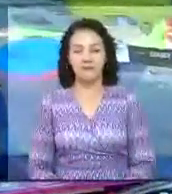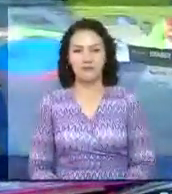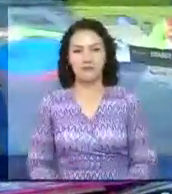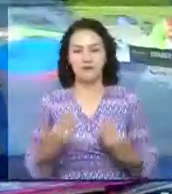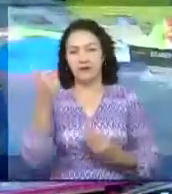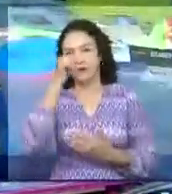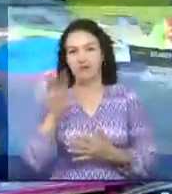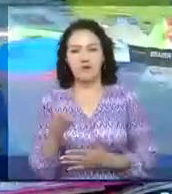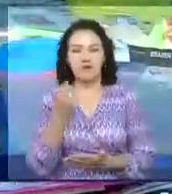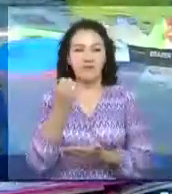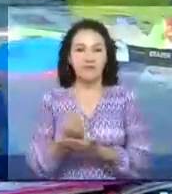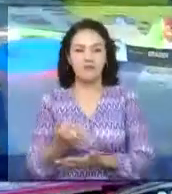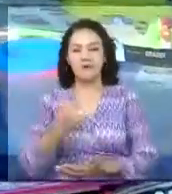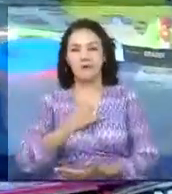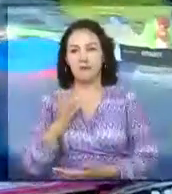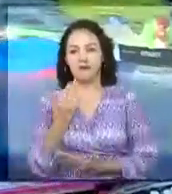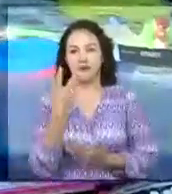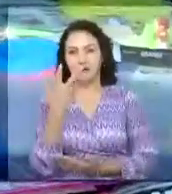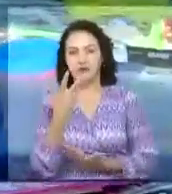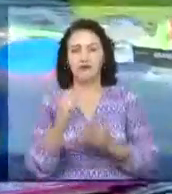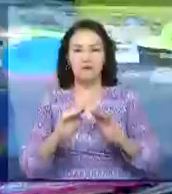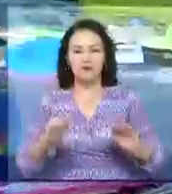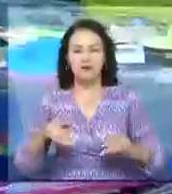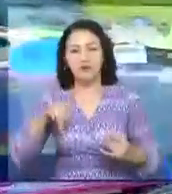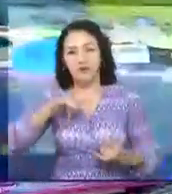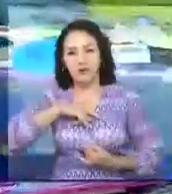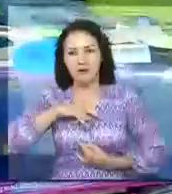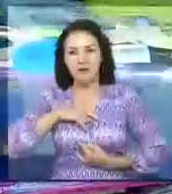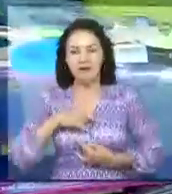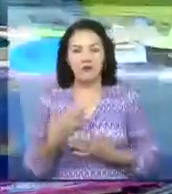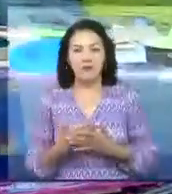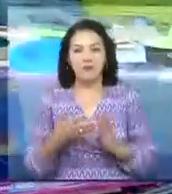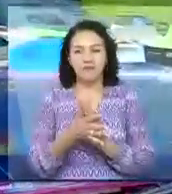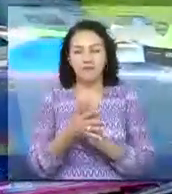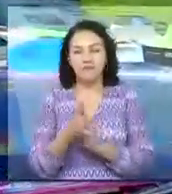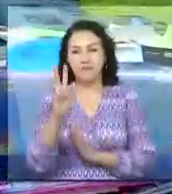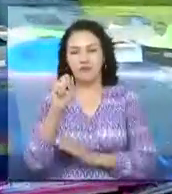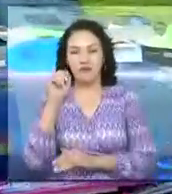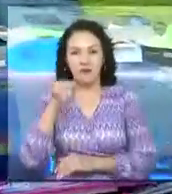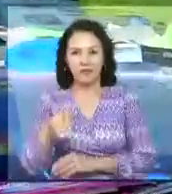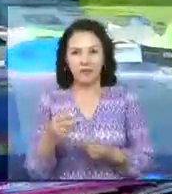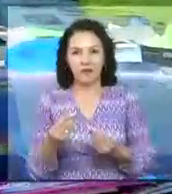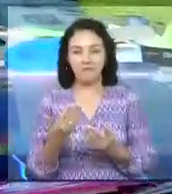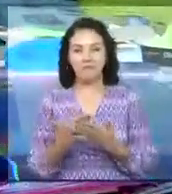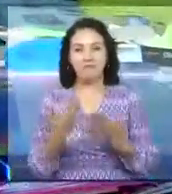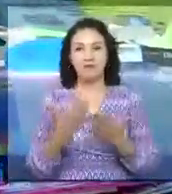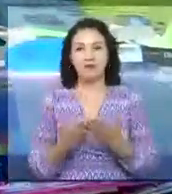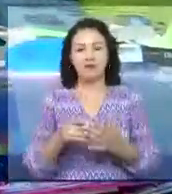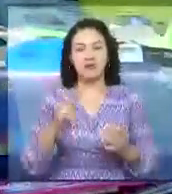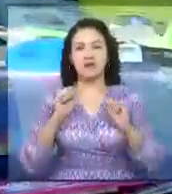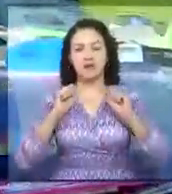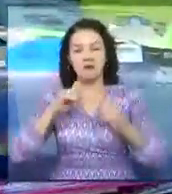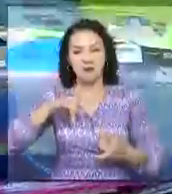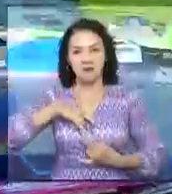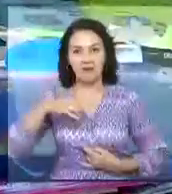В этом году все дорого. У меня 3 детей, на форму и школьные принадлежности ушло порядка 200 тысяч тенге. Например, спортивный